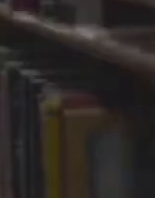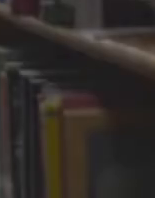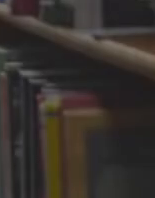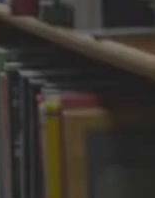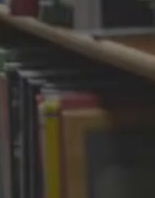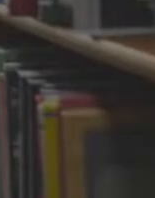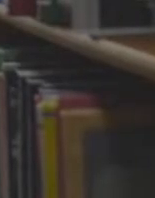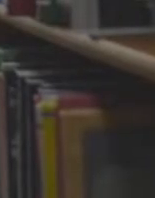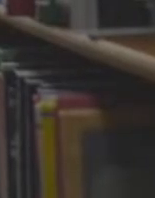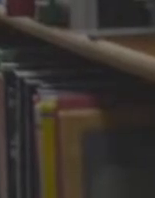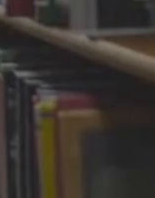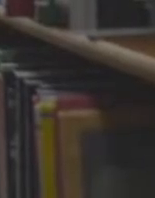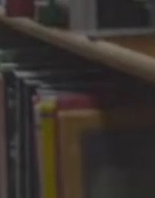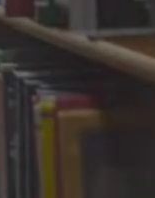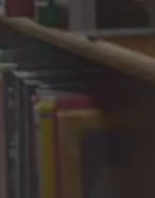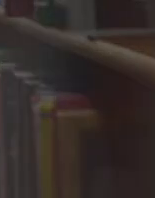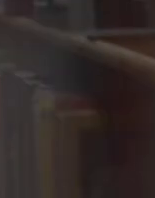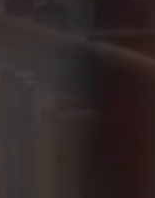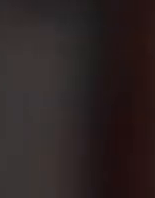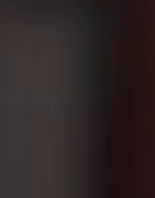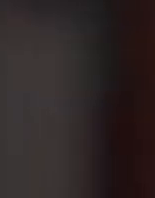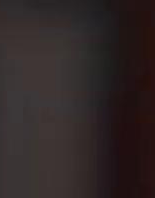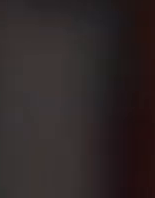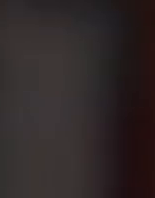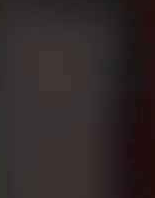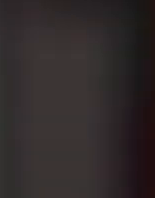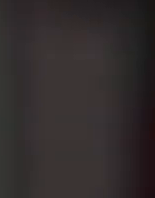jamu sebarang jamu,